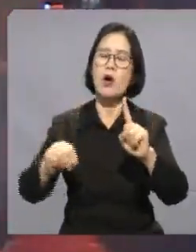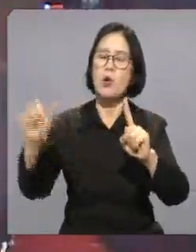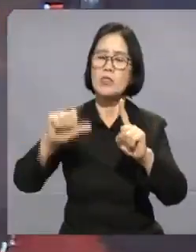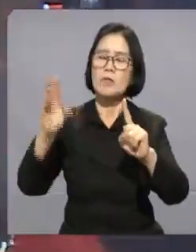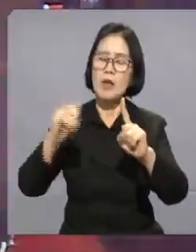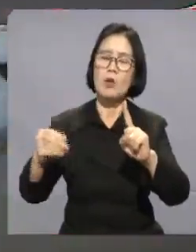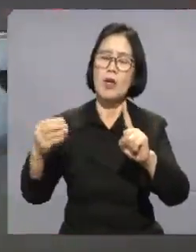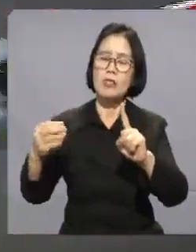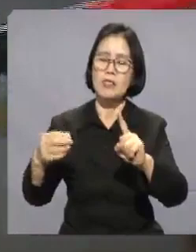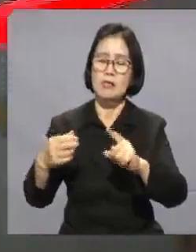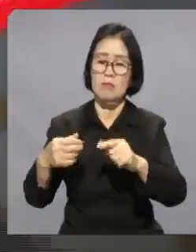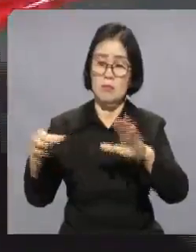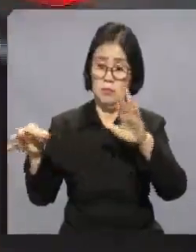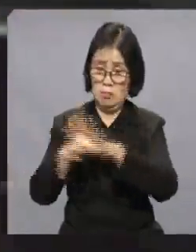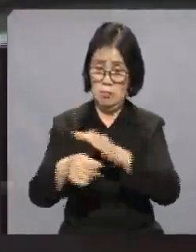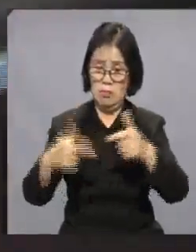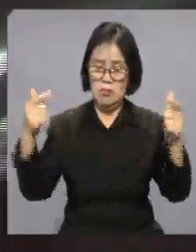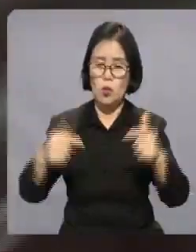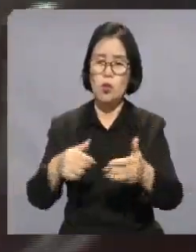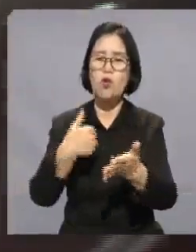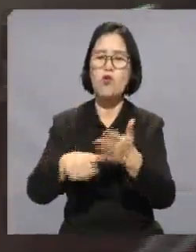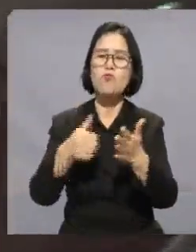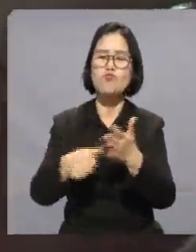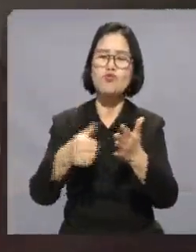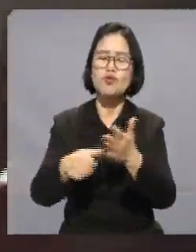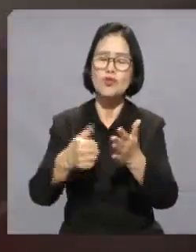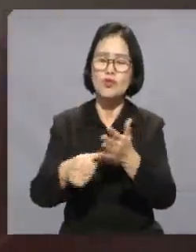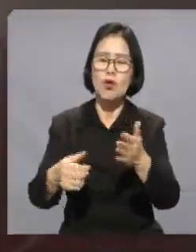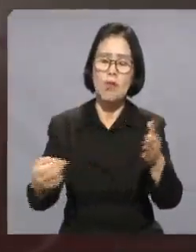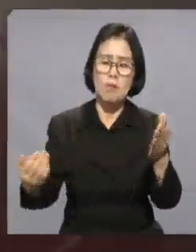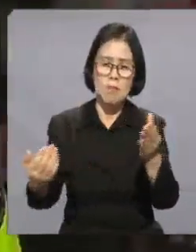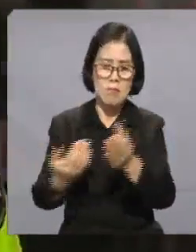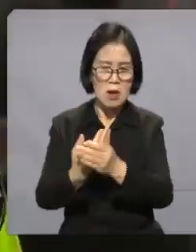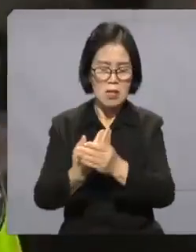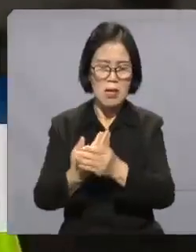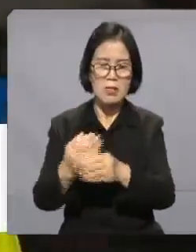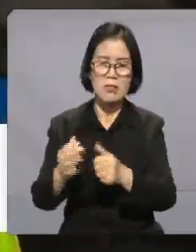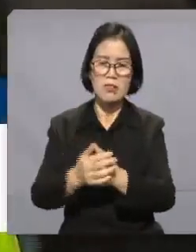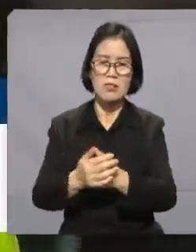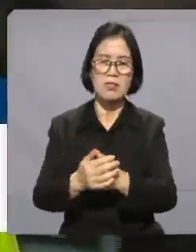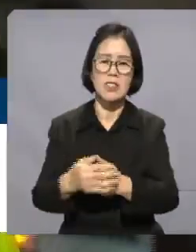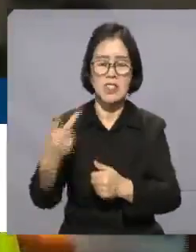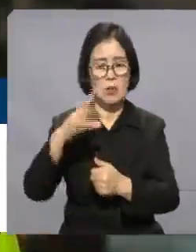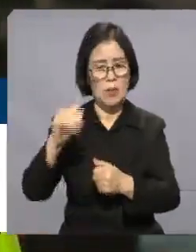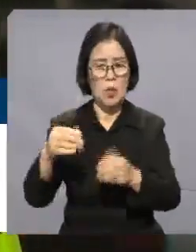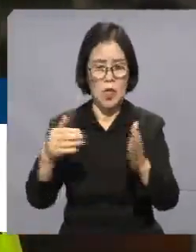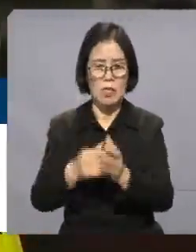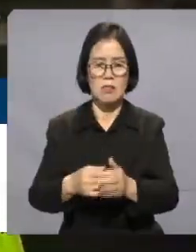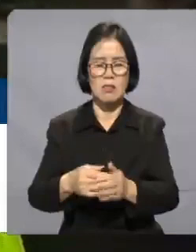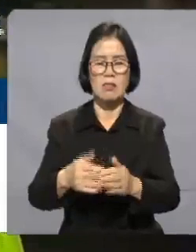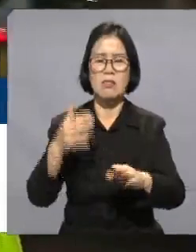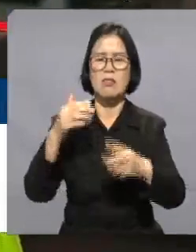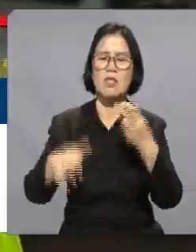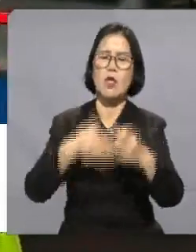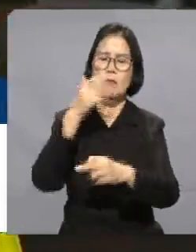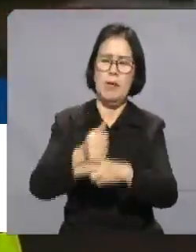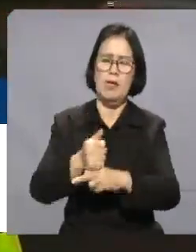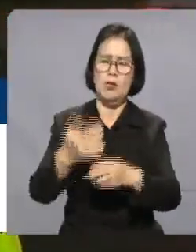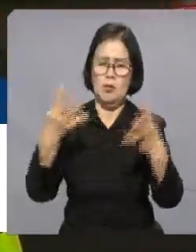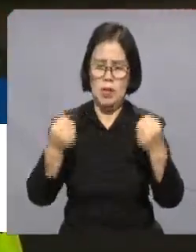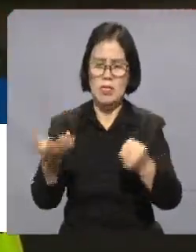늘고 대문의 경우도 2천만 원까지 부담해야 합니다. 연말에도 음주 단속이 많지만